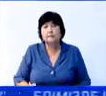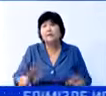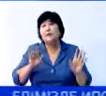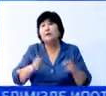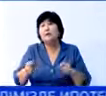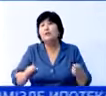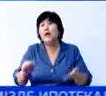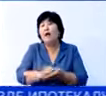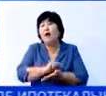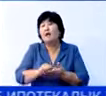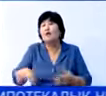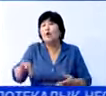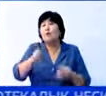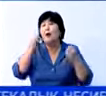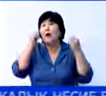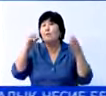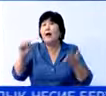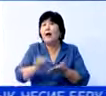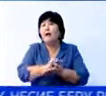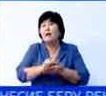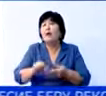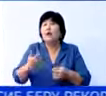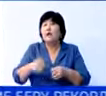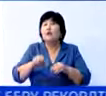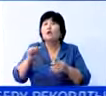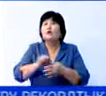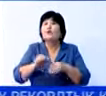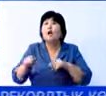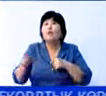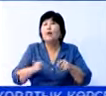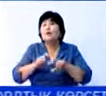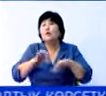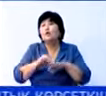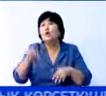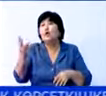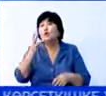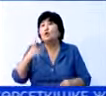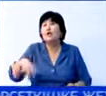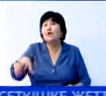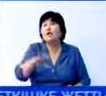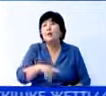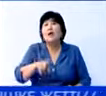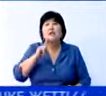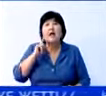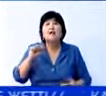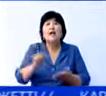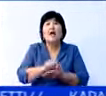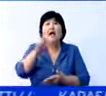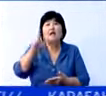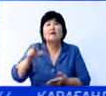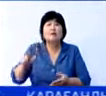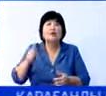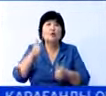Президент архивы және облыстық мәдениет архивтер және құжаттама басқармасының ұйымдастыруымен 3-ші республикалық жас архившілер конкурсы